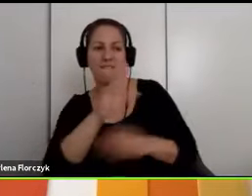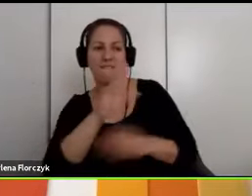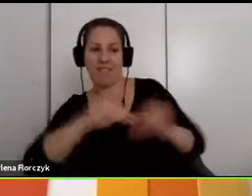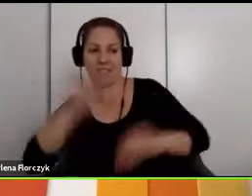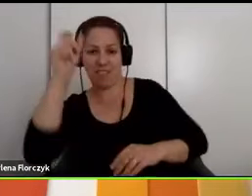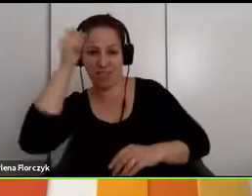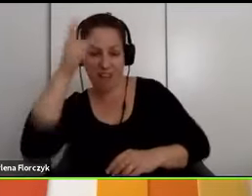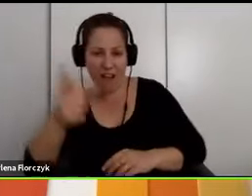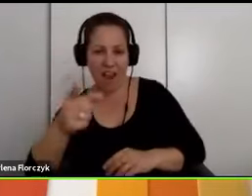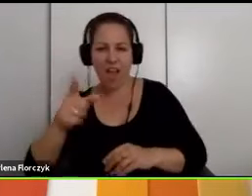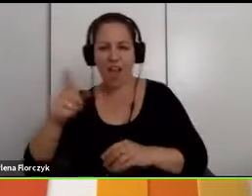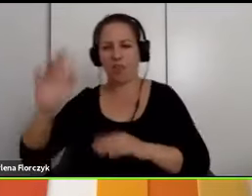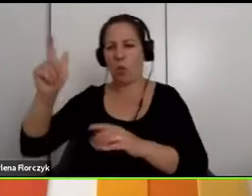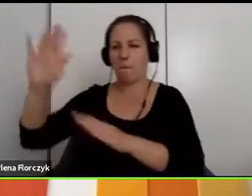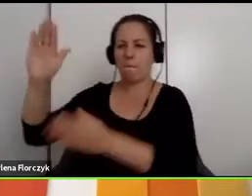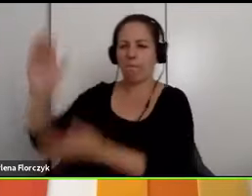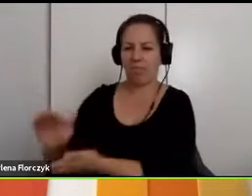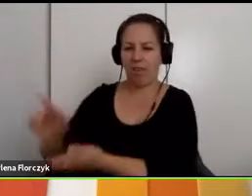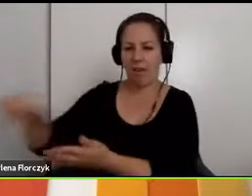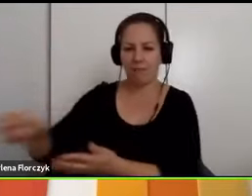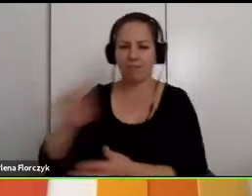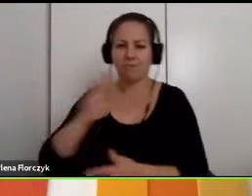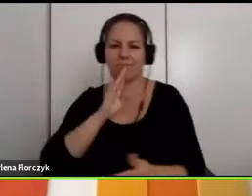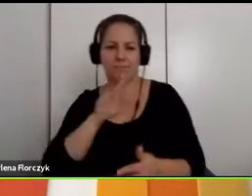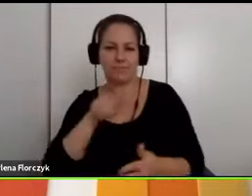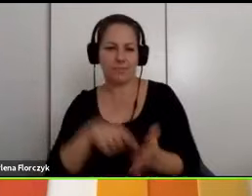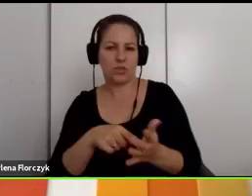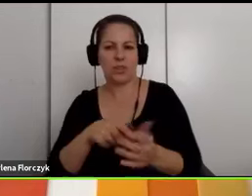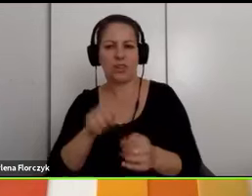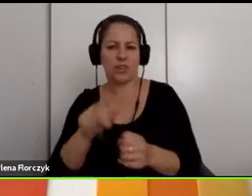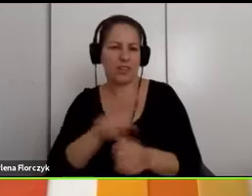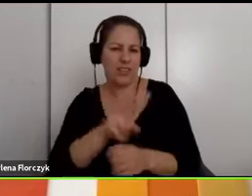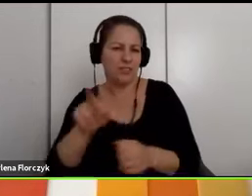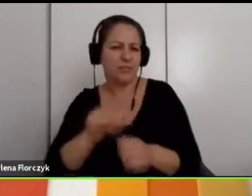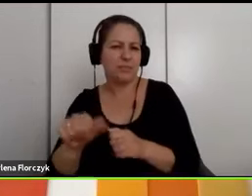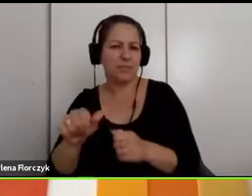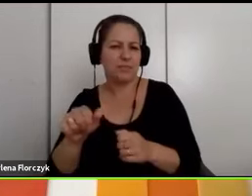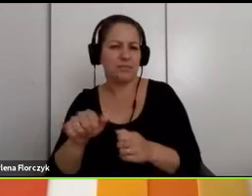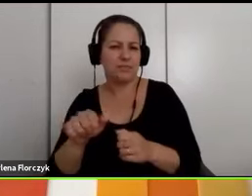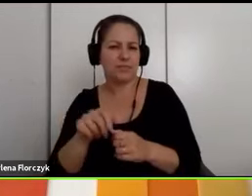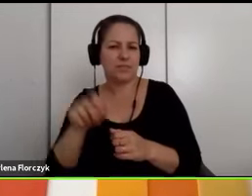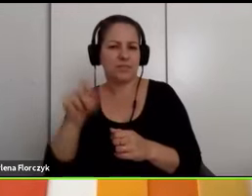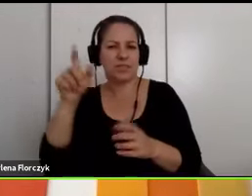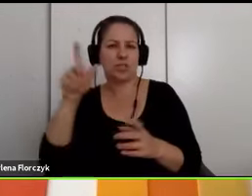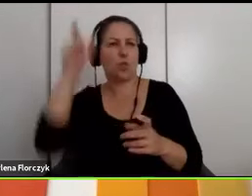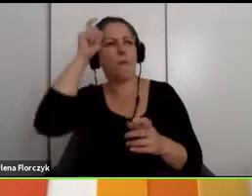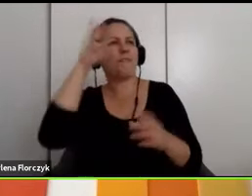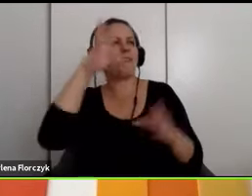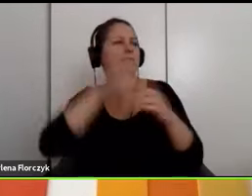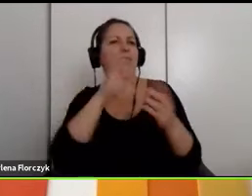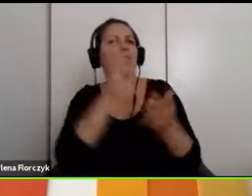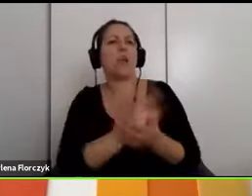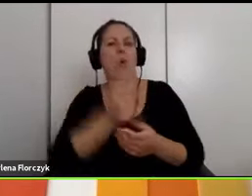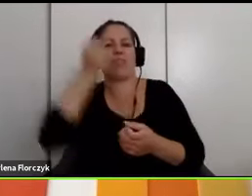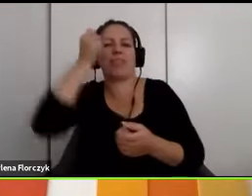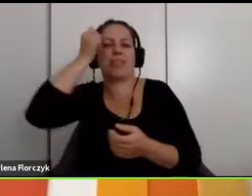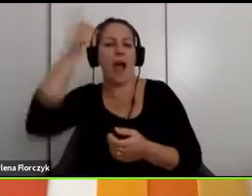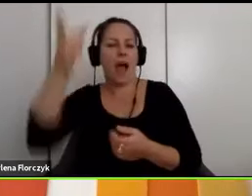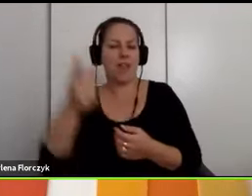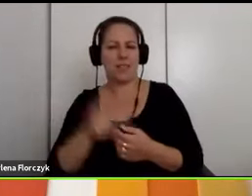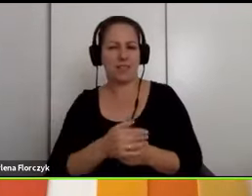talentu albo mniej talentu, jakby bycie z drugim człowiekiem było jakimś talentem, który